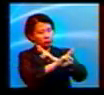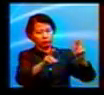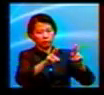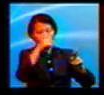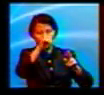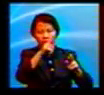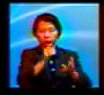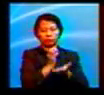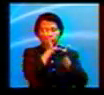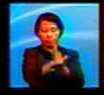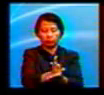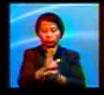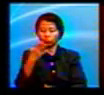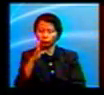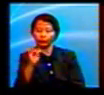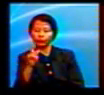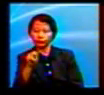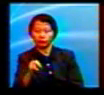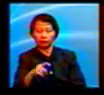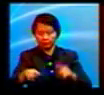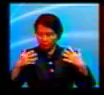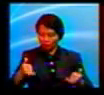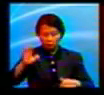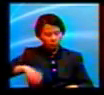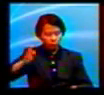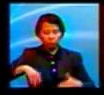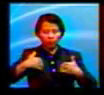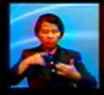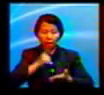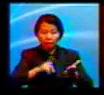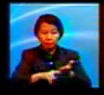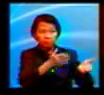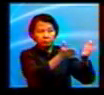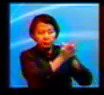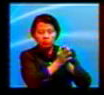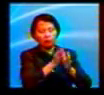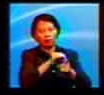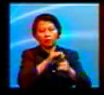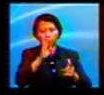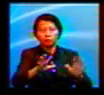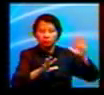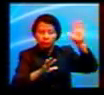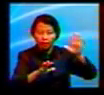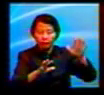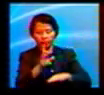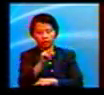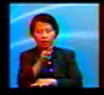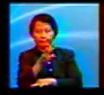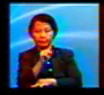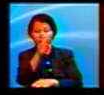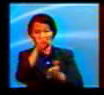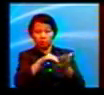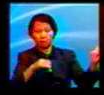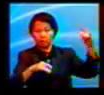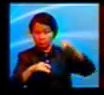sediakan untuk membantu Bluefin 21. Tetapi setakat ini masih belum ada sebarang permintaan ataupun sebarang bayangan bahawa Remus 6000 akan